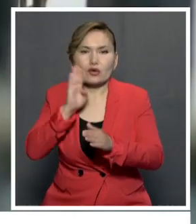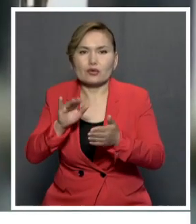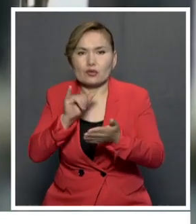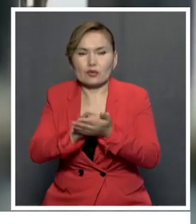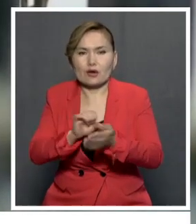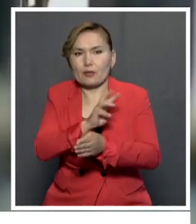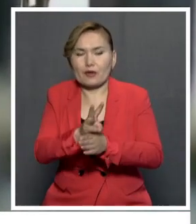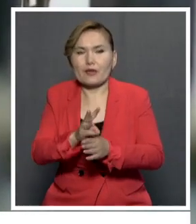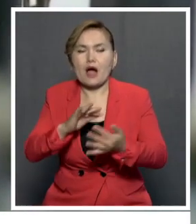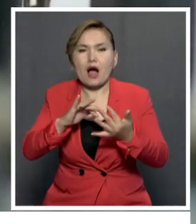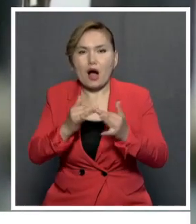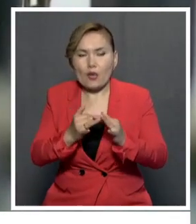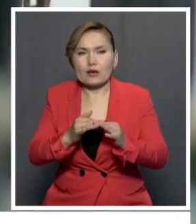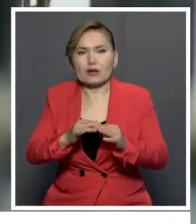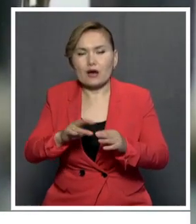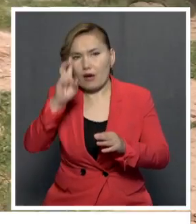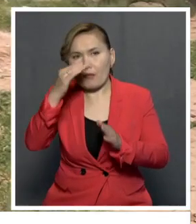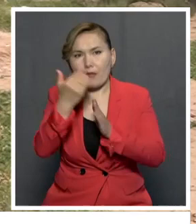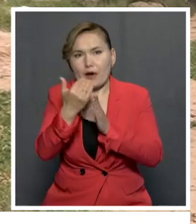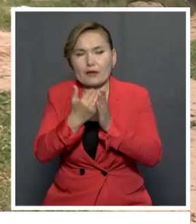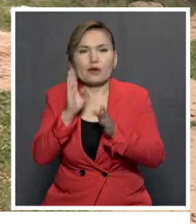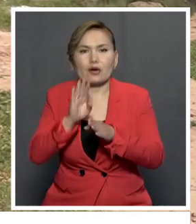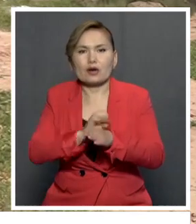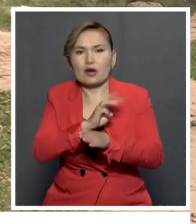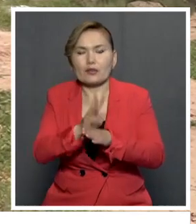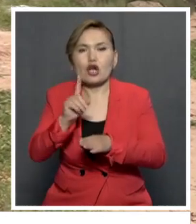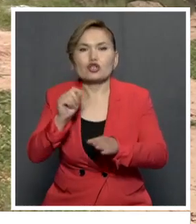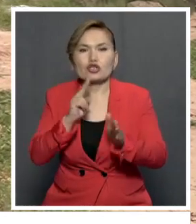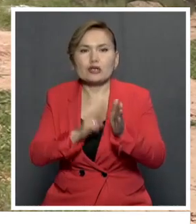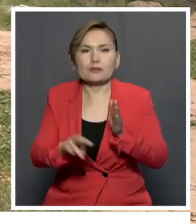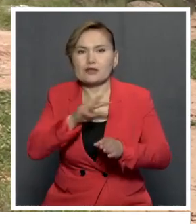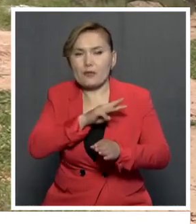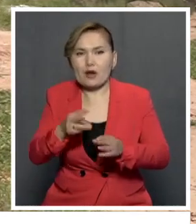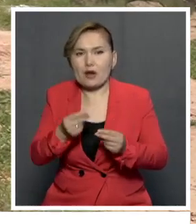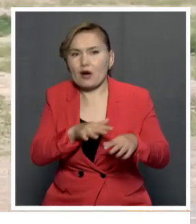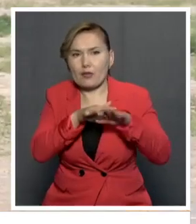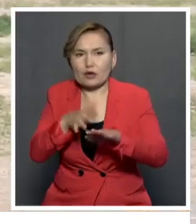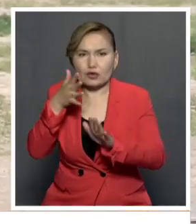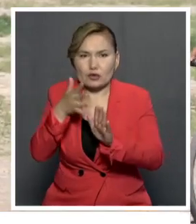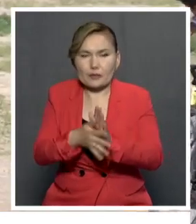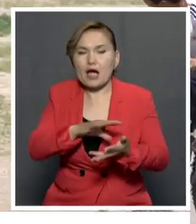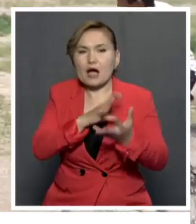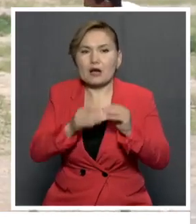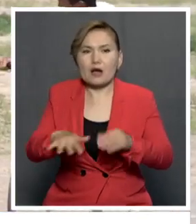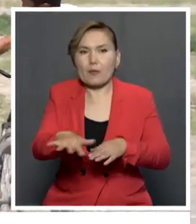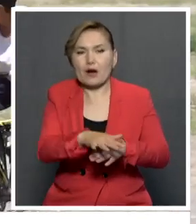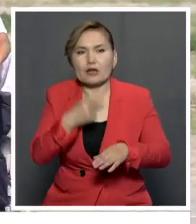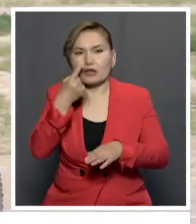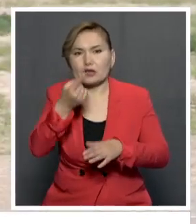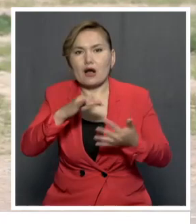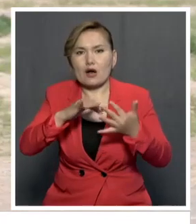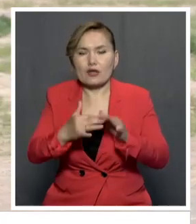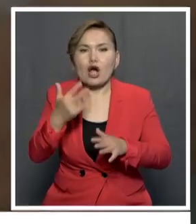Жоба ауыл ел бесігі бағдарламасы арқылы жүзеге асып, оған 170 миллион теңгеге жуық қаржы жұмсалды. Жалпы өңірде шалғайда